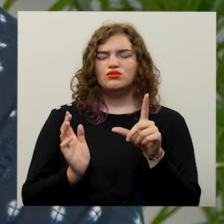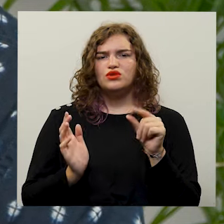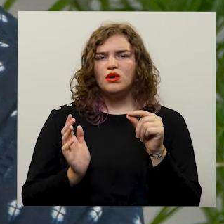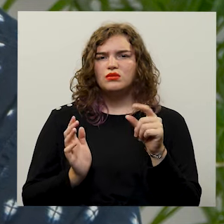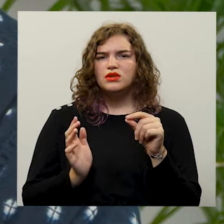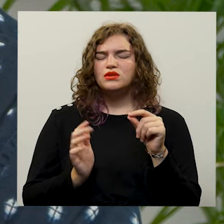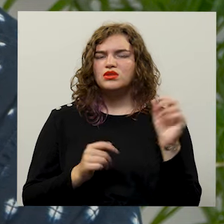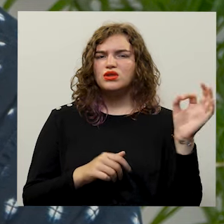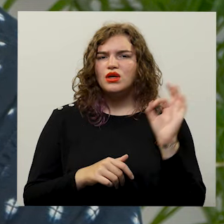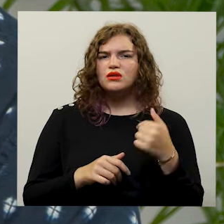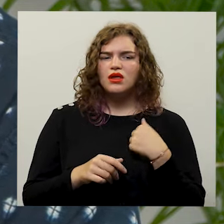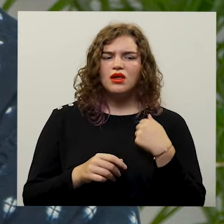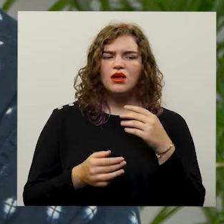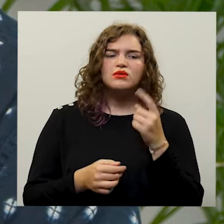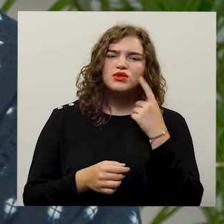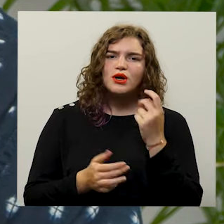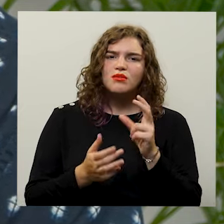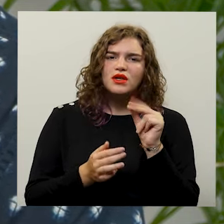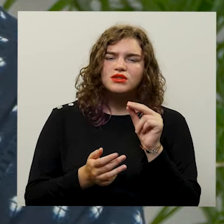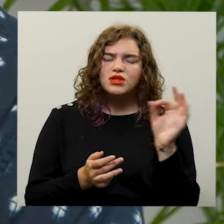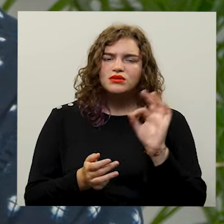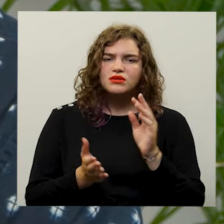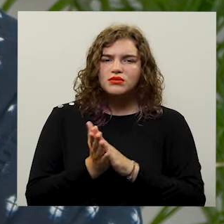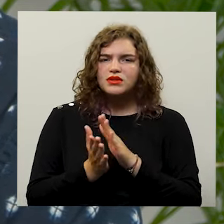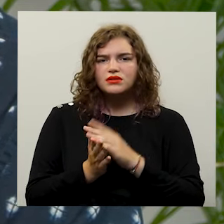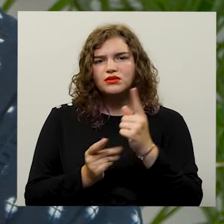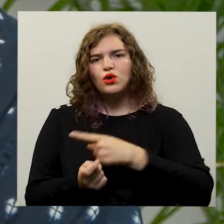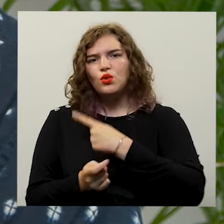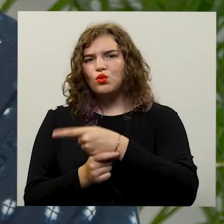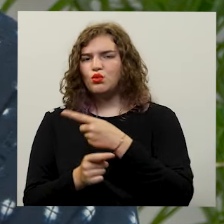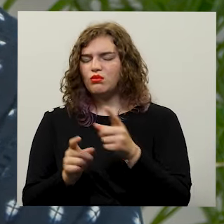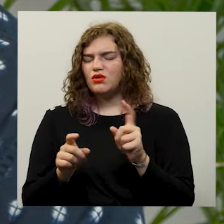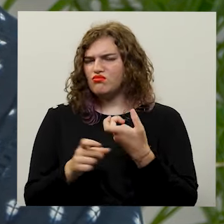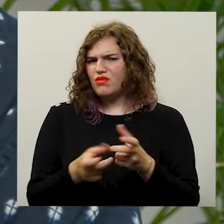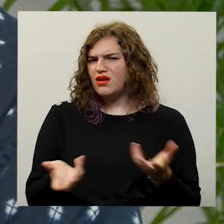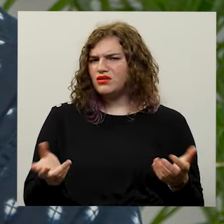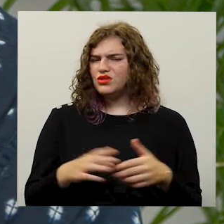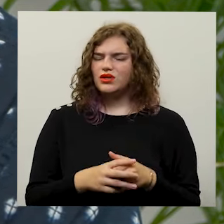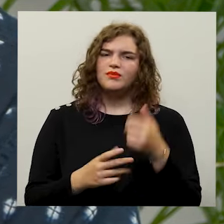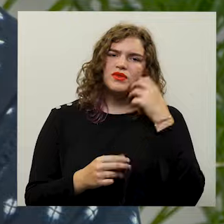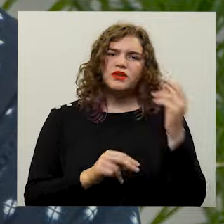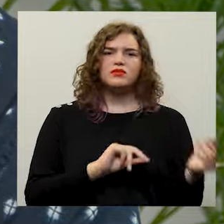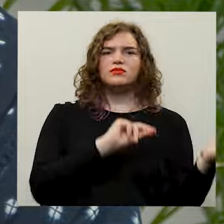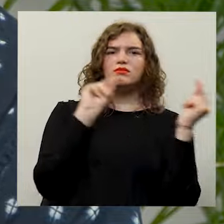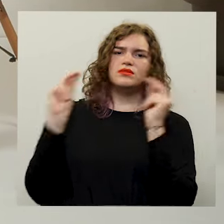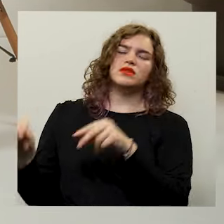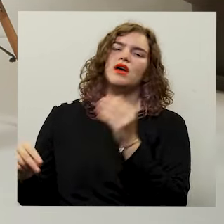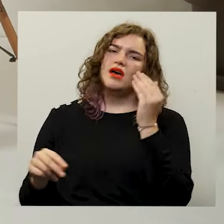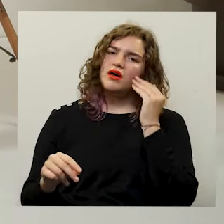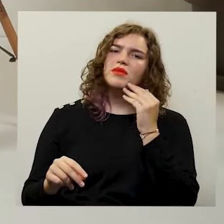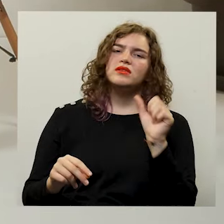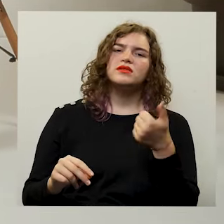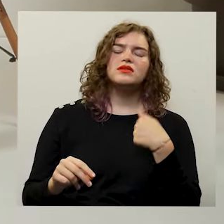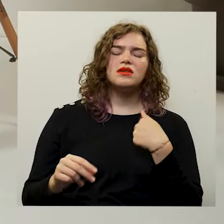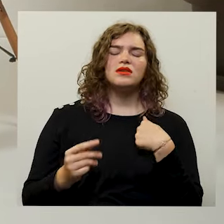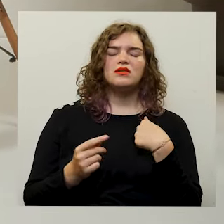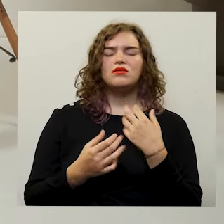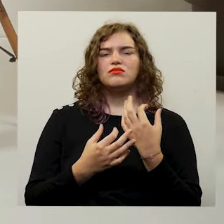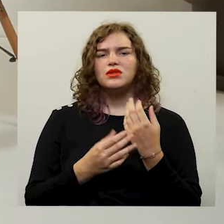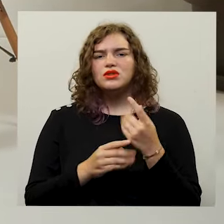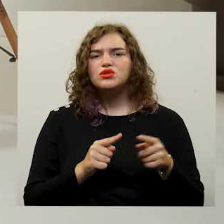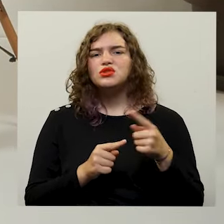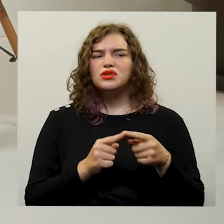30% încercam să păstrez acolo. Dar când ne-am mutat înapoi în America, în 2017, atunci am deschis iar o ușă,